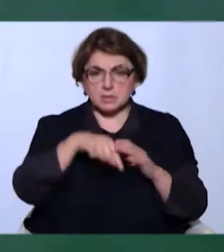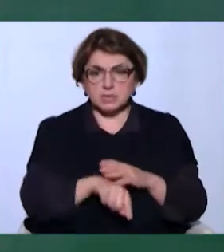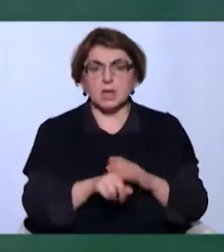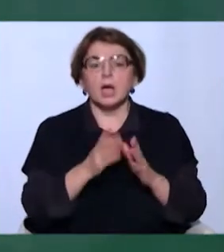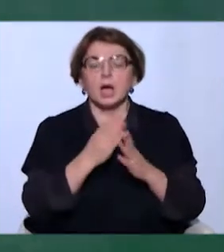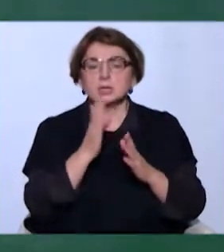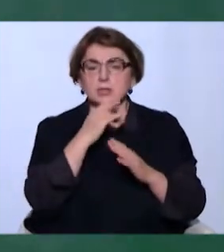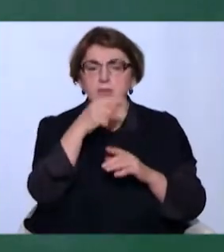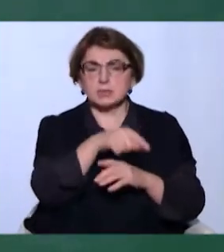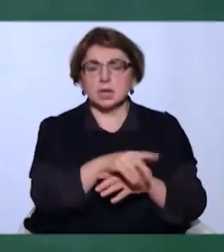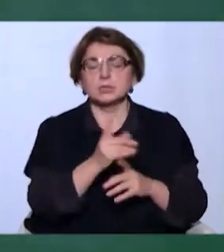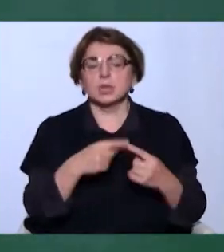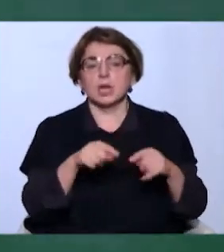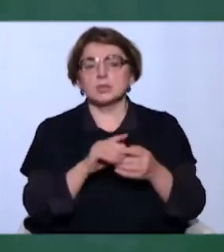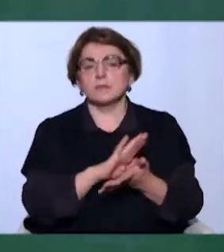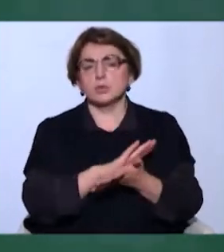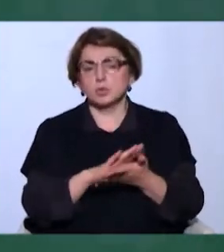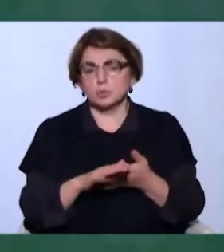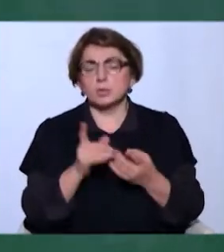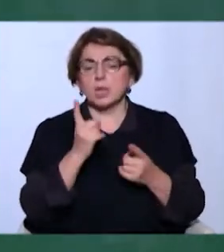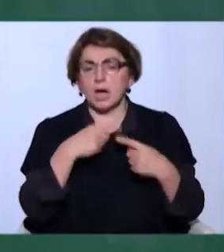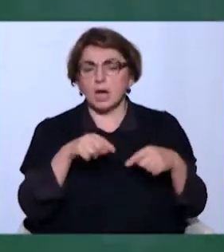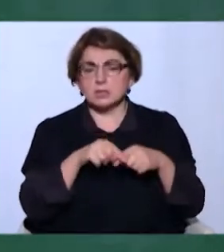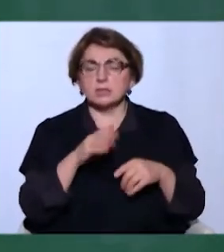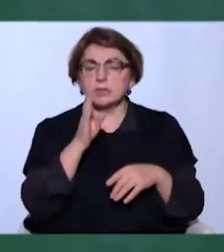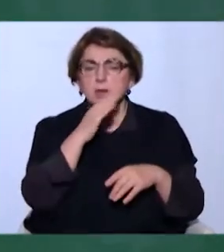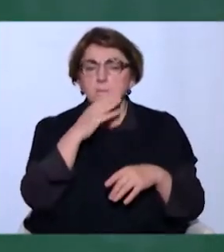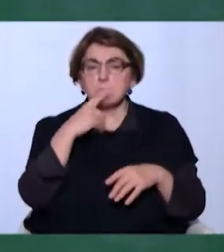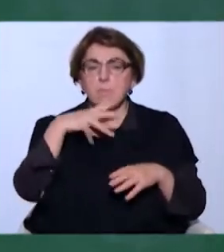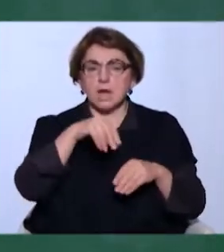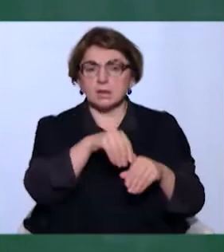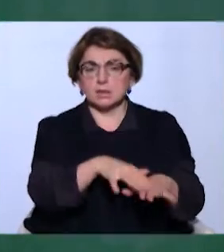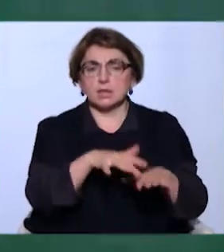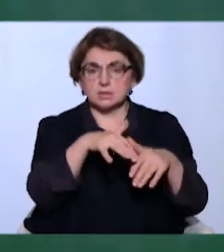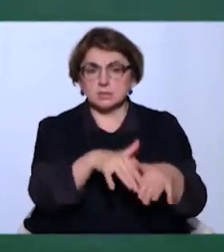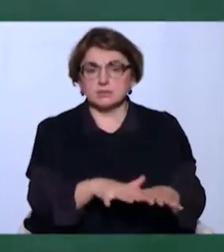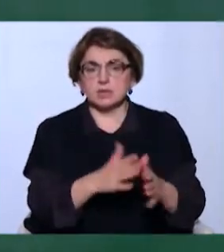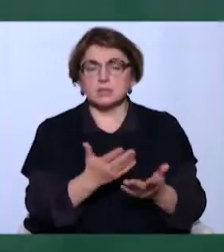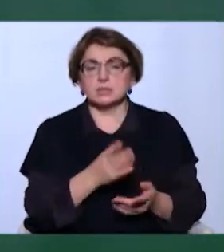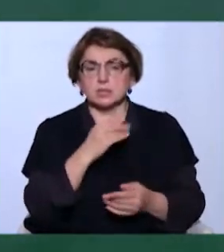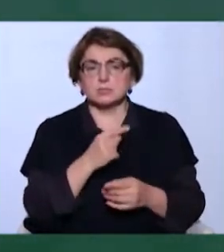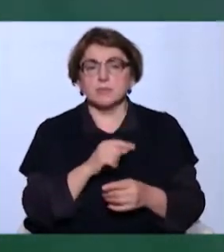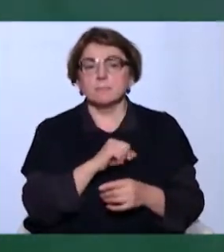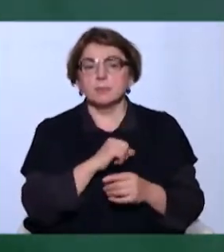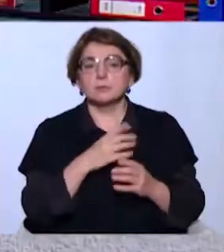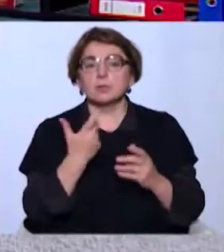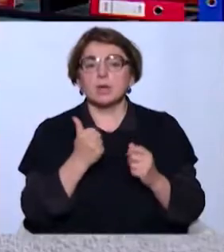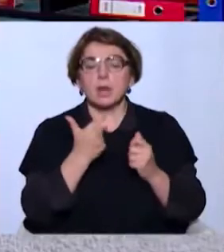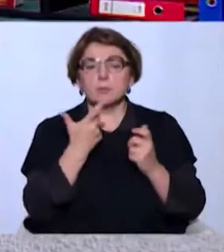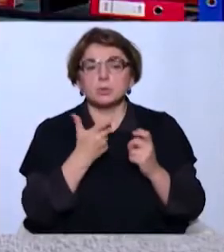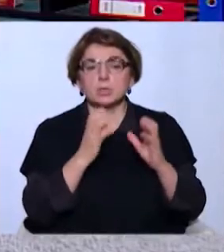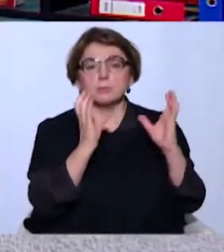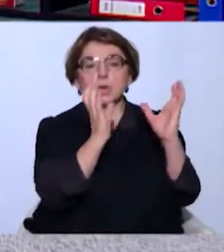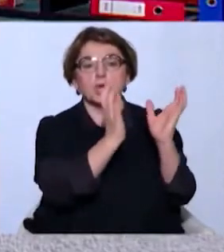როგორც მტკნარ წყალში, ასევე მარილიან წყლებში. ფეხსახსრიანთა ტიპის რამდენიმე კლასს